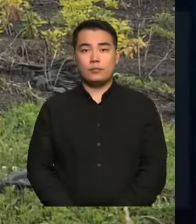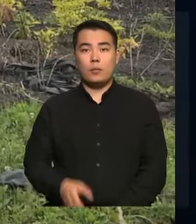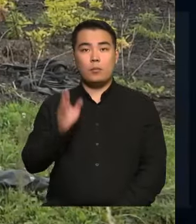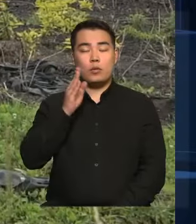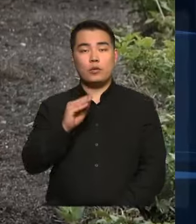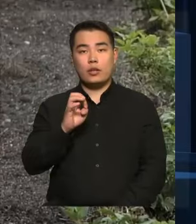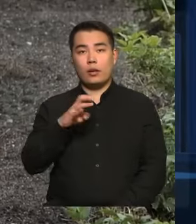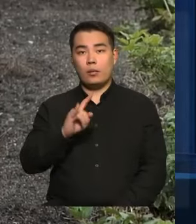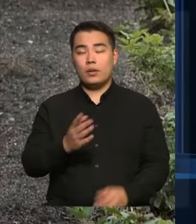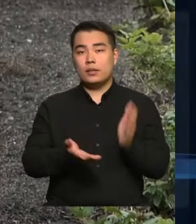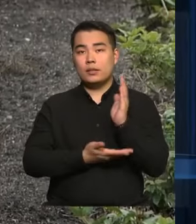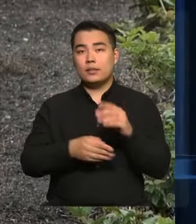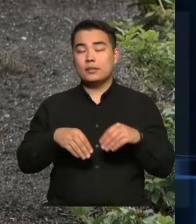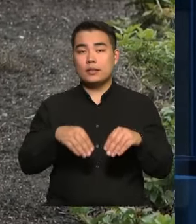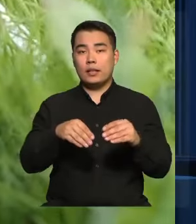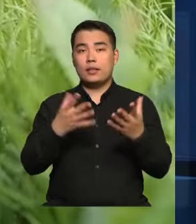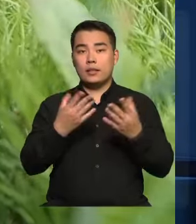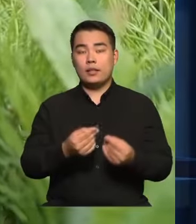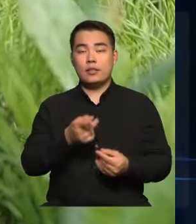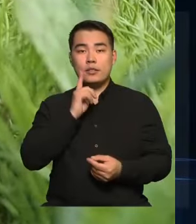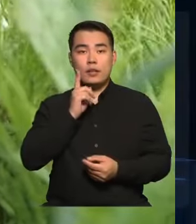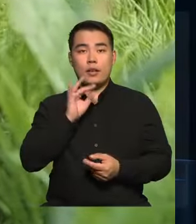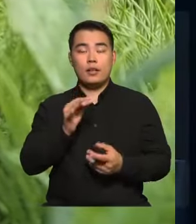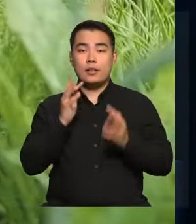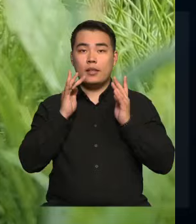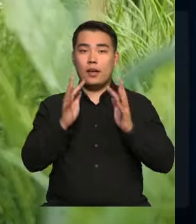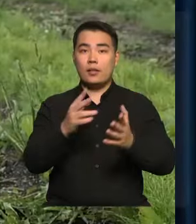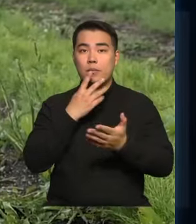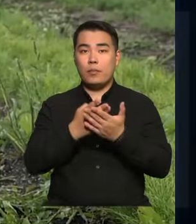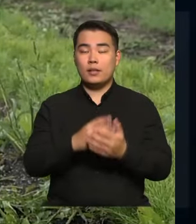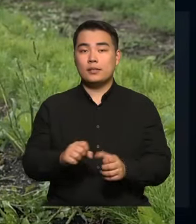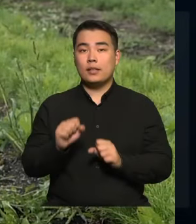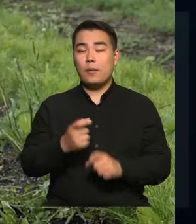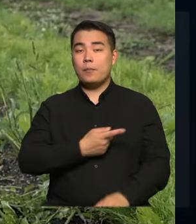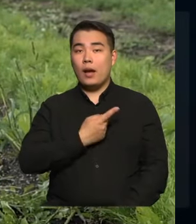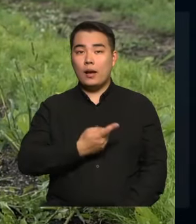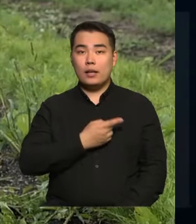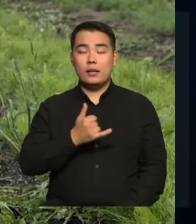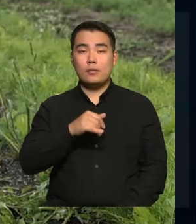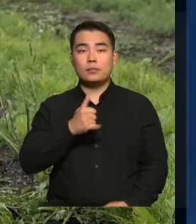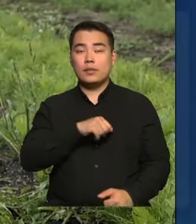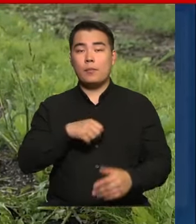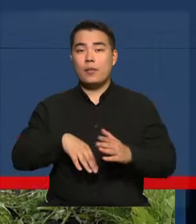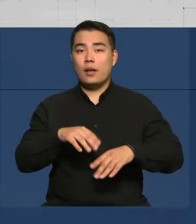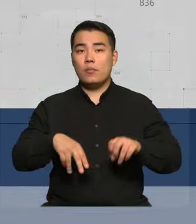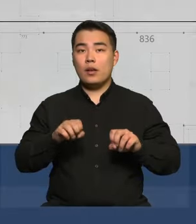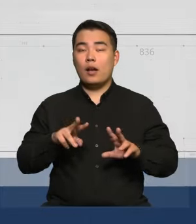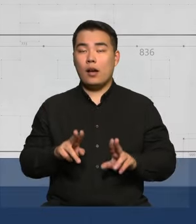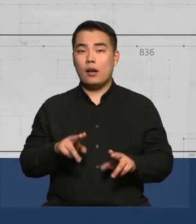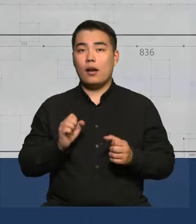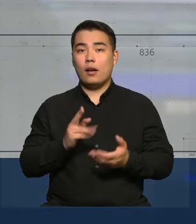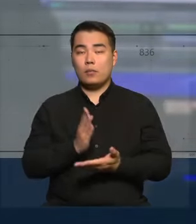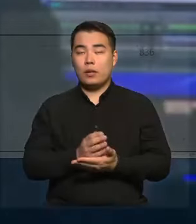Алдағы жексенбі орманшылар күні. Жасыл желек пен орман тоғайды қызғыштай қорған мамандардың әлеуметтік жағдайы қалай.